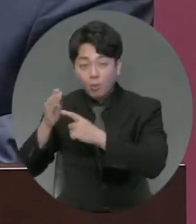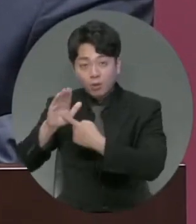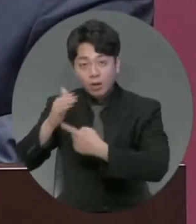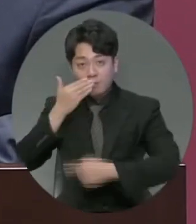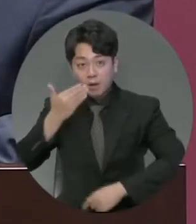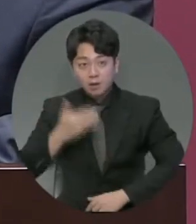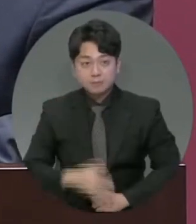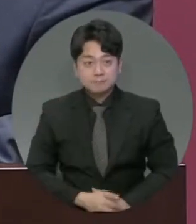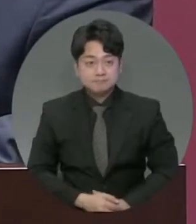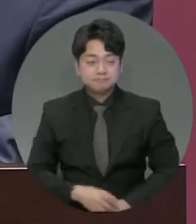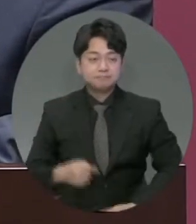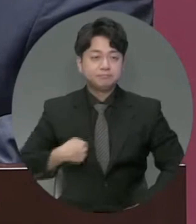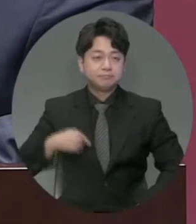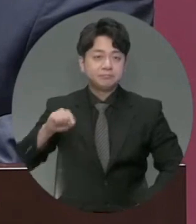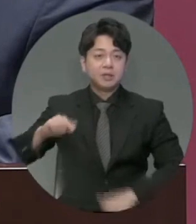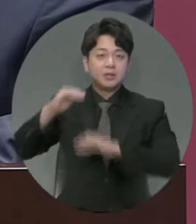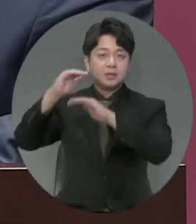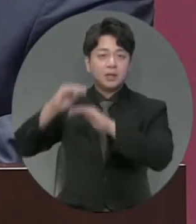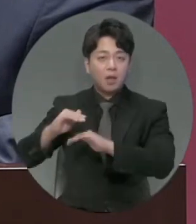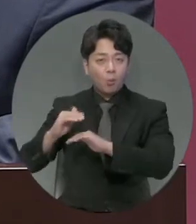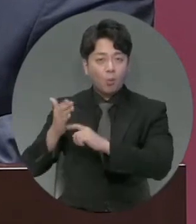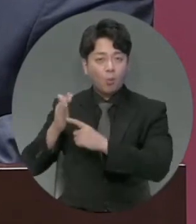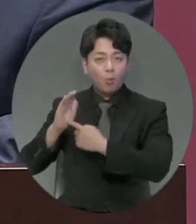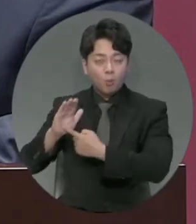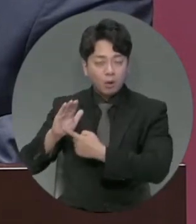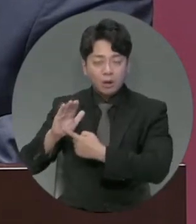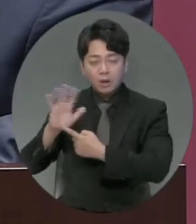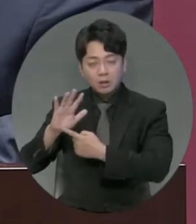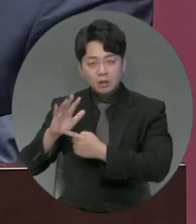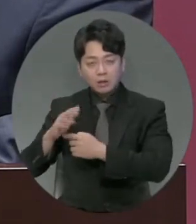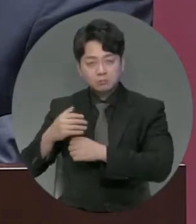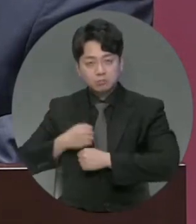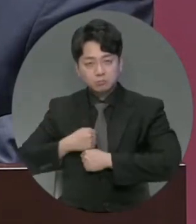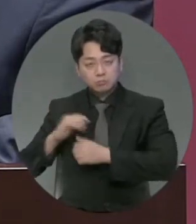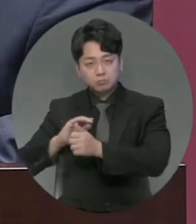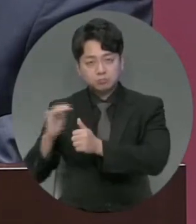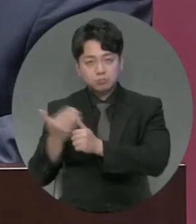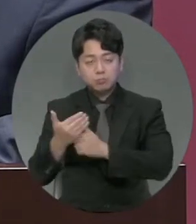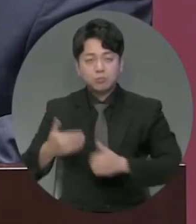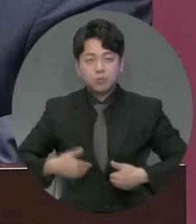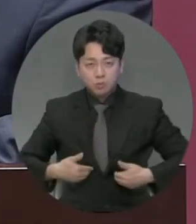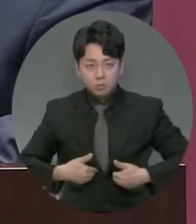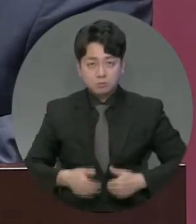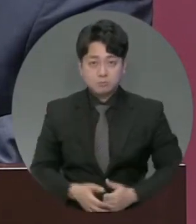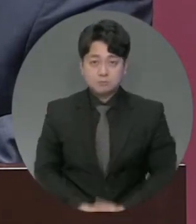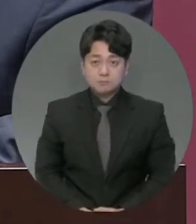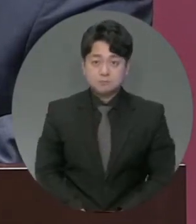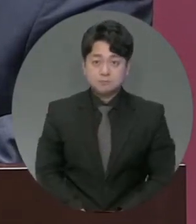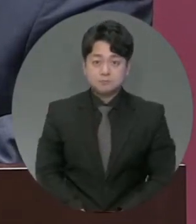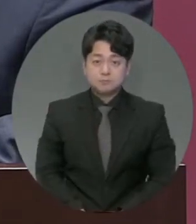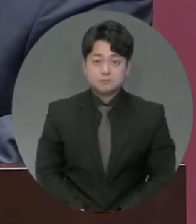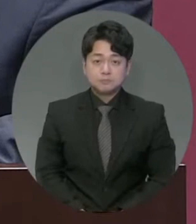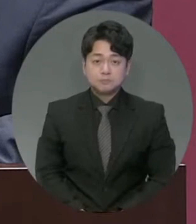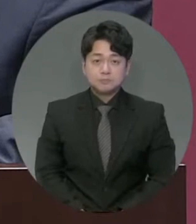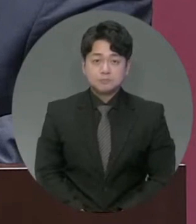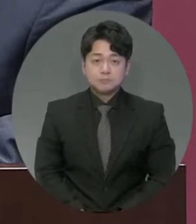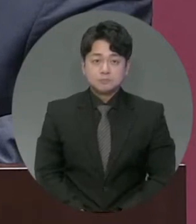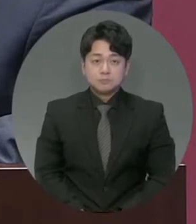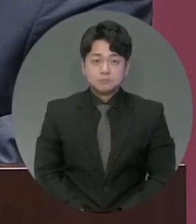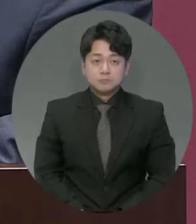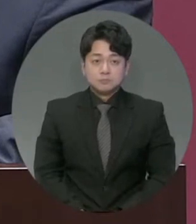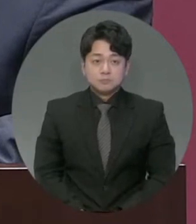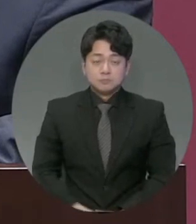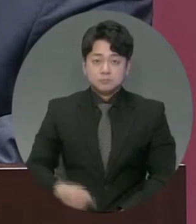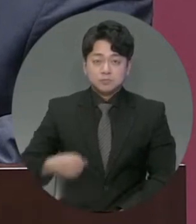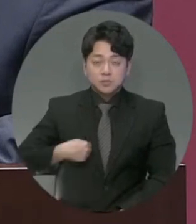SI는 철저하게 보호해야 된다는 그 원칙은 의원님께서 잘 아시겠지만은 그 부분은 하여튼 저희들은 그런 SI를